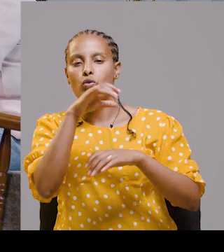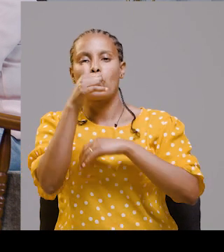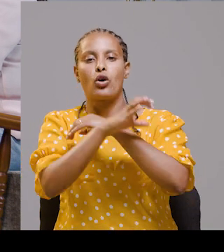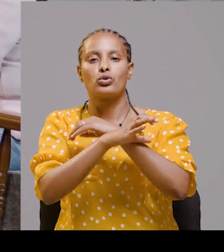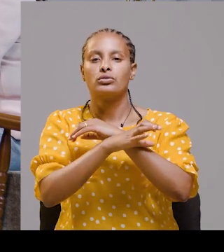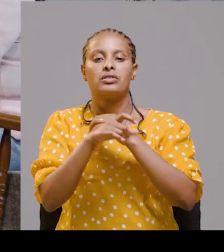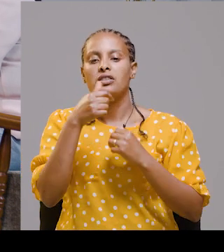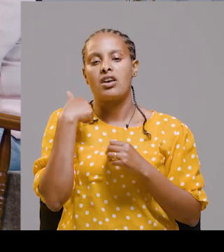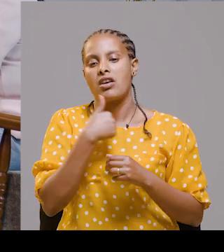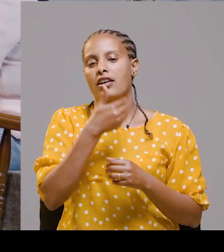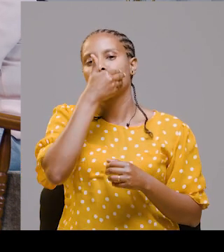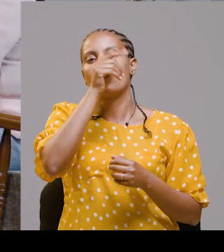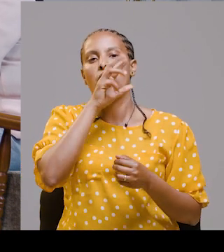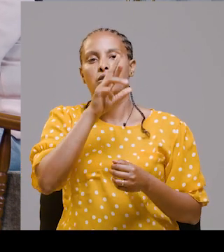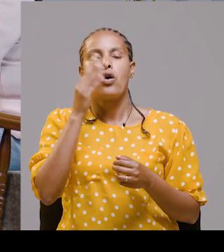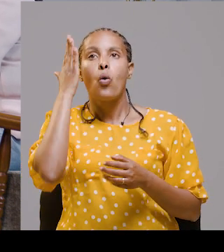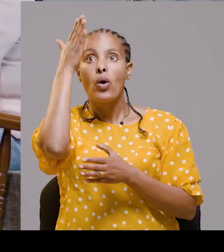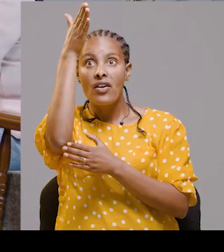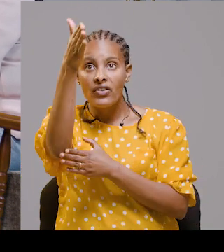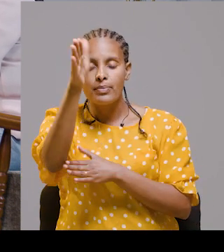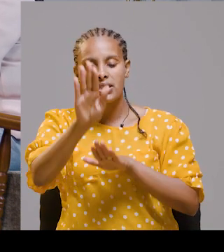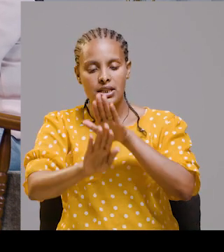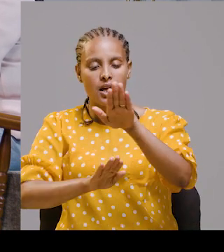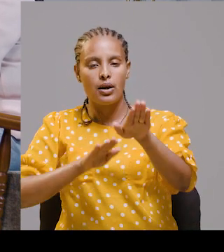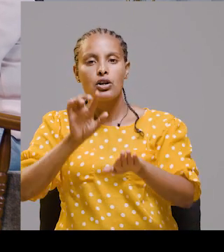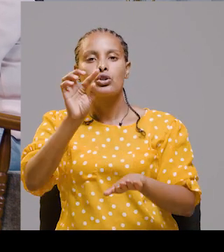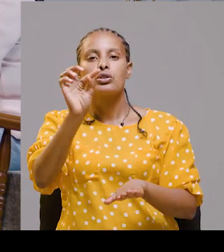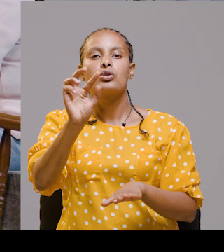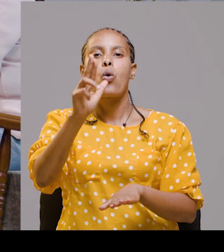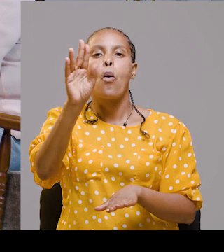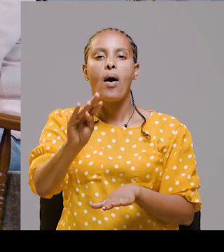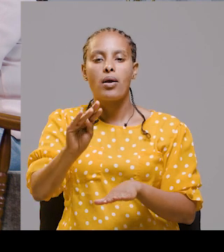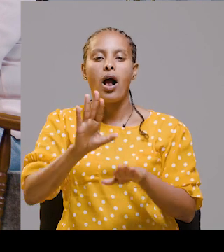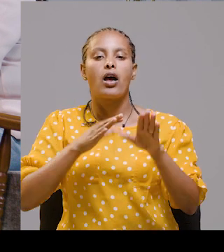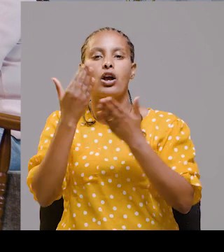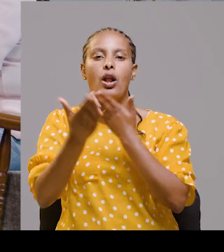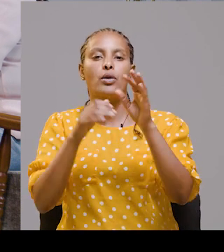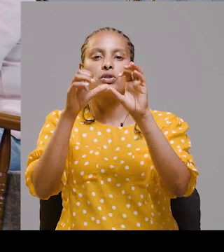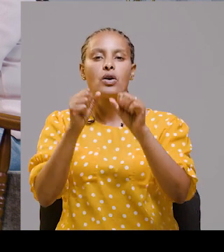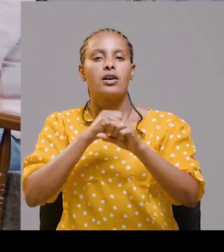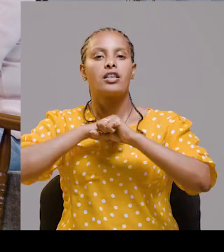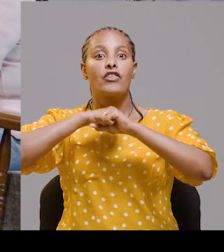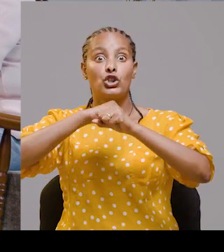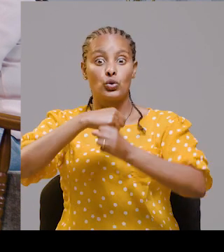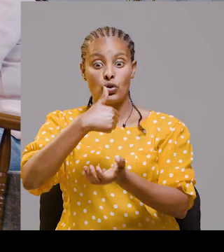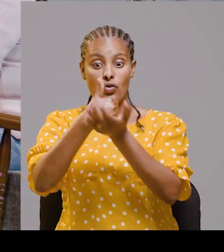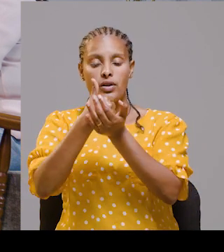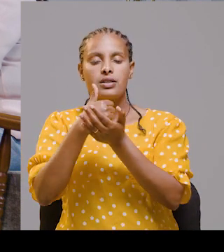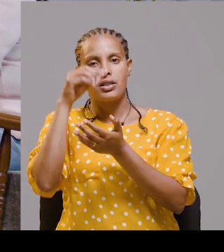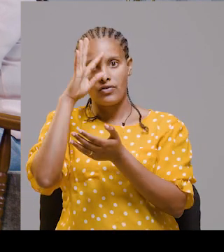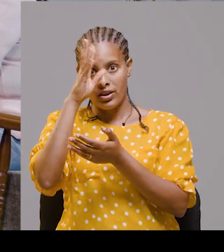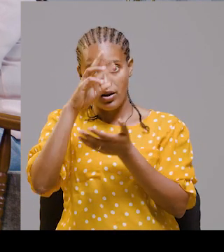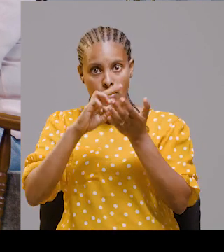ይችላሉ። አሁንም ቢሆን ወደፊትም ስንራመድ ለትሮማ የሚያገለግሉ ብለን የምናስባቸው ኢንተርቬንሽኖችን